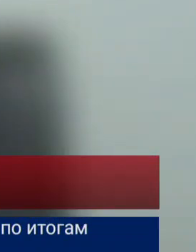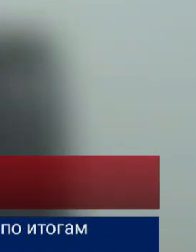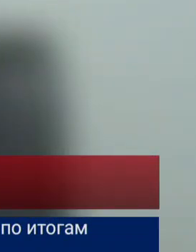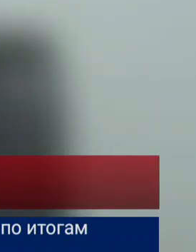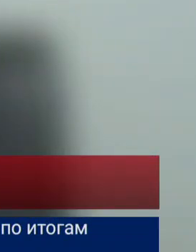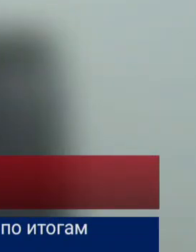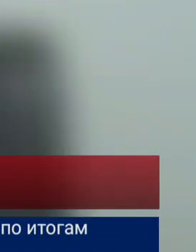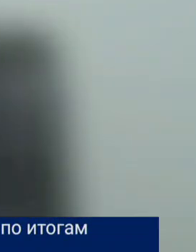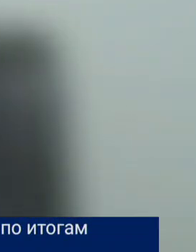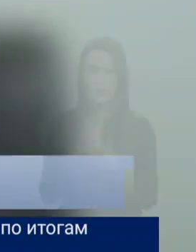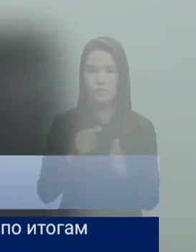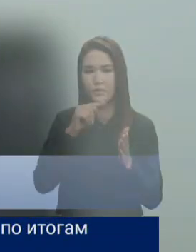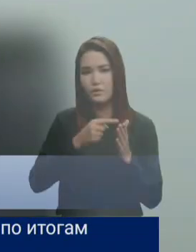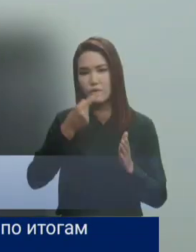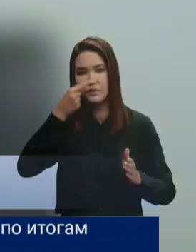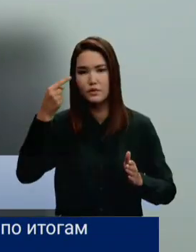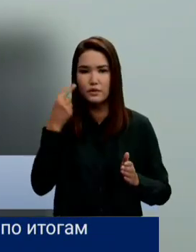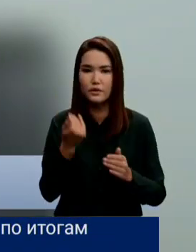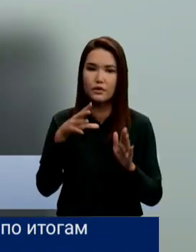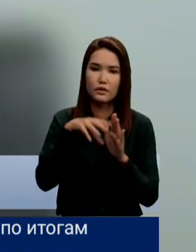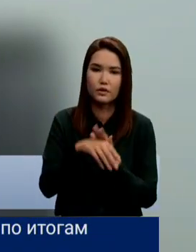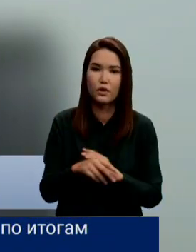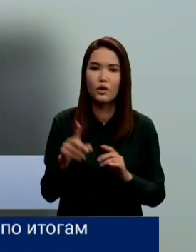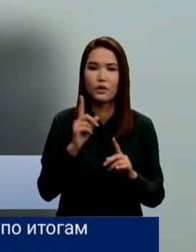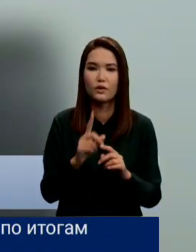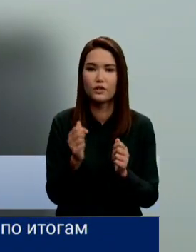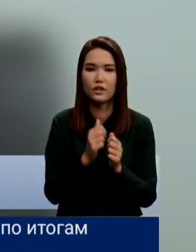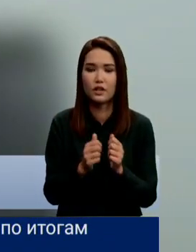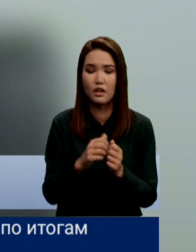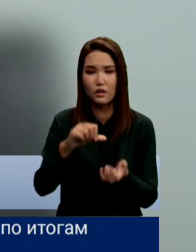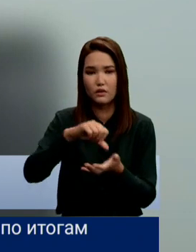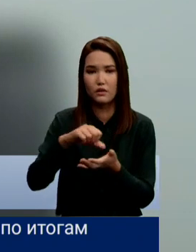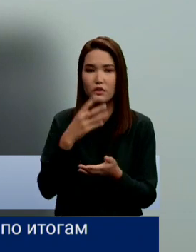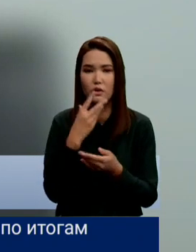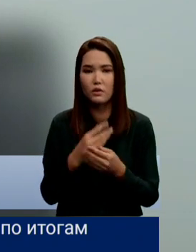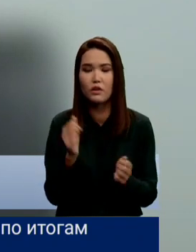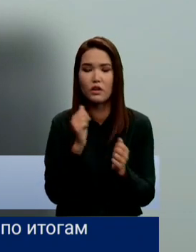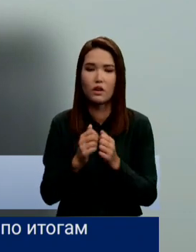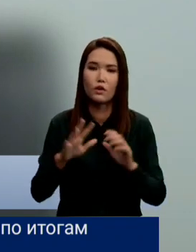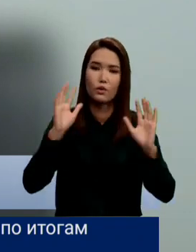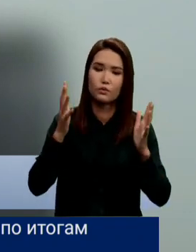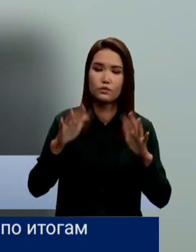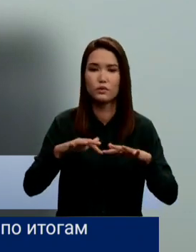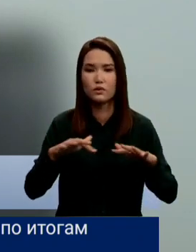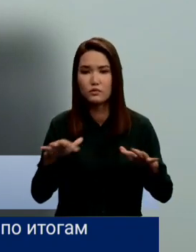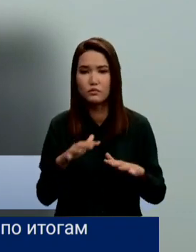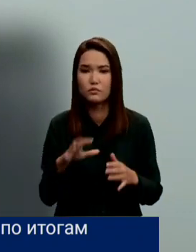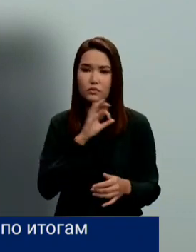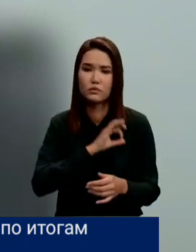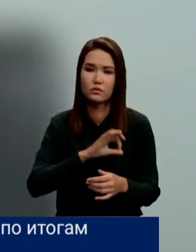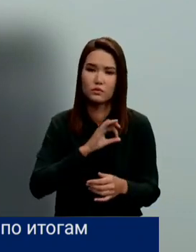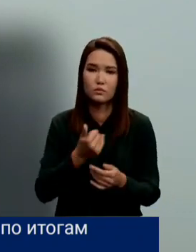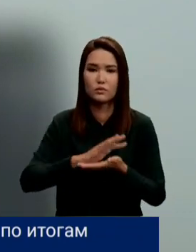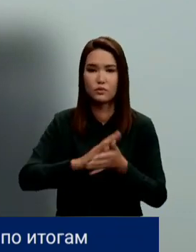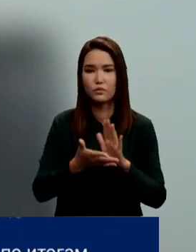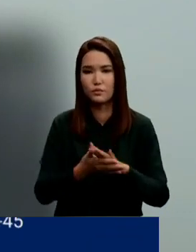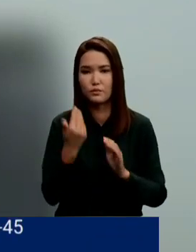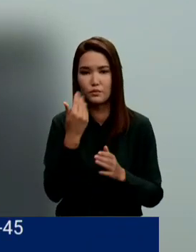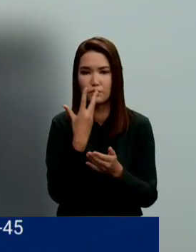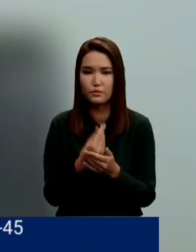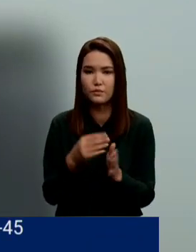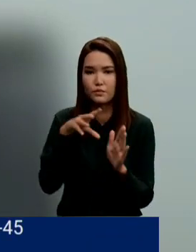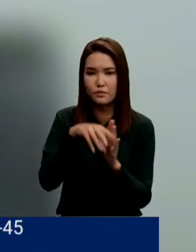Пускать на самотек процесс урбанизации тоже не есть. Урбанизация процессын өз бетімен бастау дұрыс емес. Бүгінде ауылдық жерлерден қалаға, мысалы,